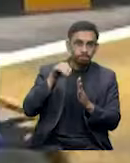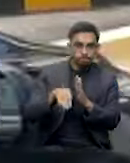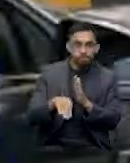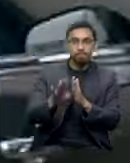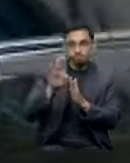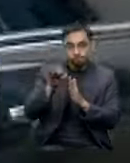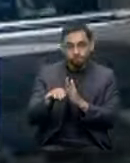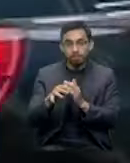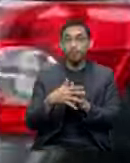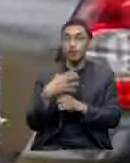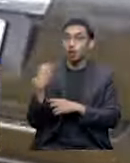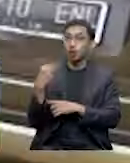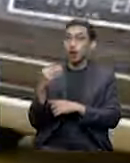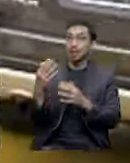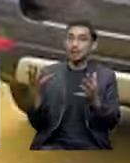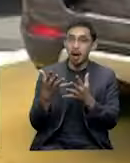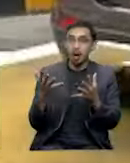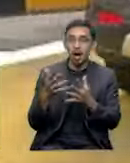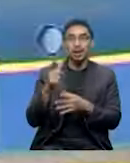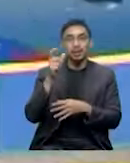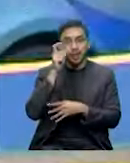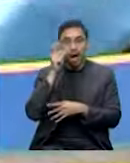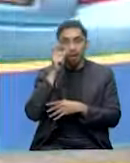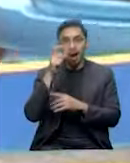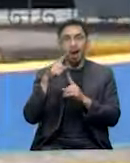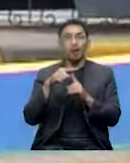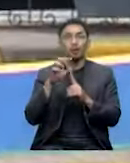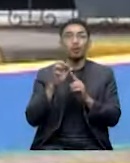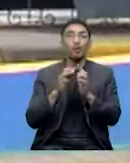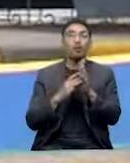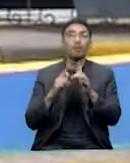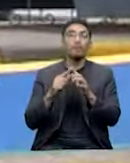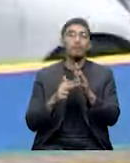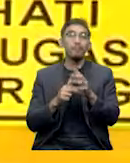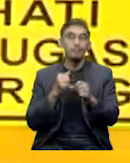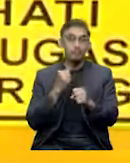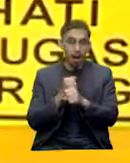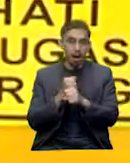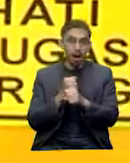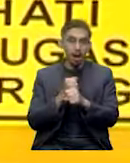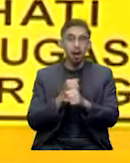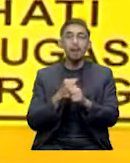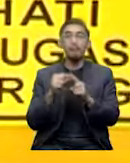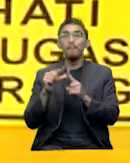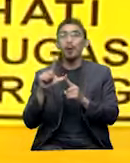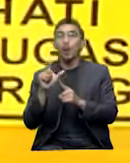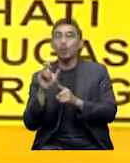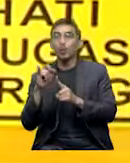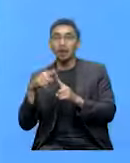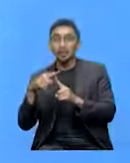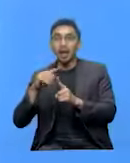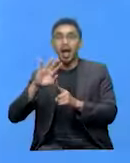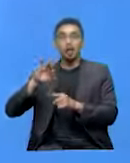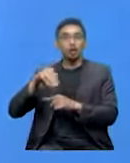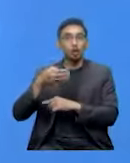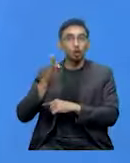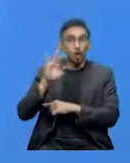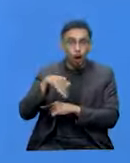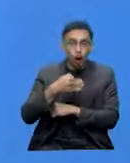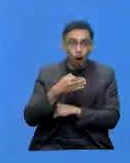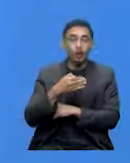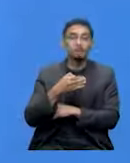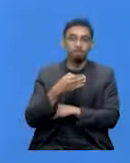naik yakni ruas Cawang Tomang Pluit dan ruas Cawang Tanjung Priuk Ancol Timur Pluit. Tarif tol yang